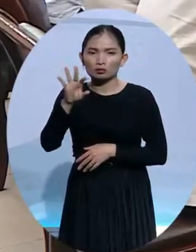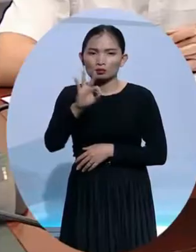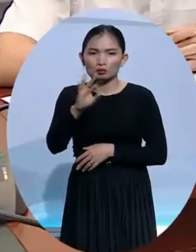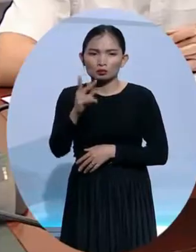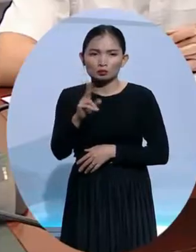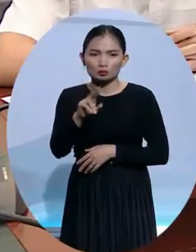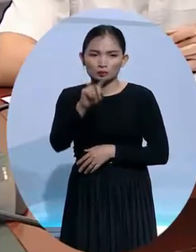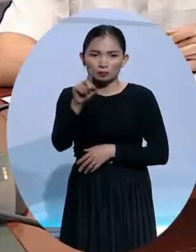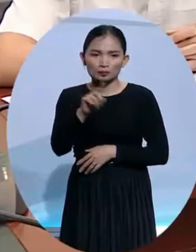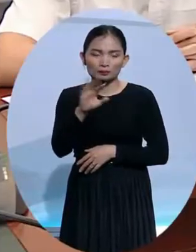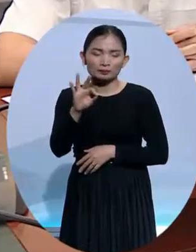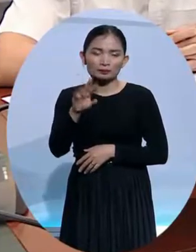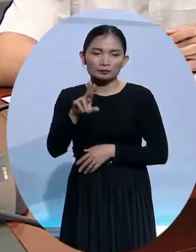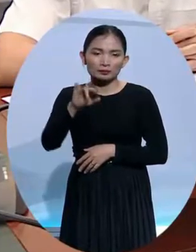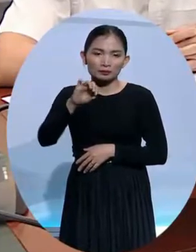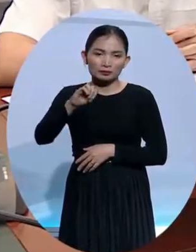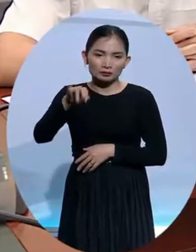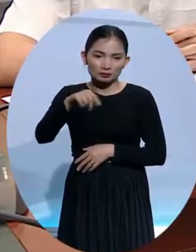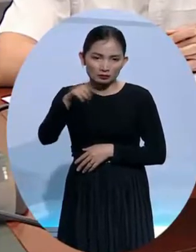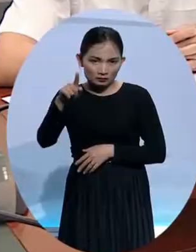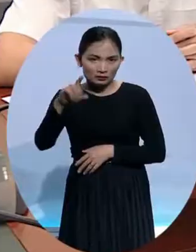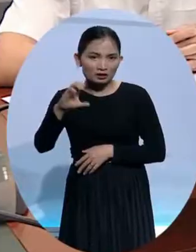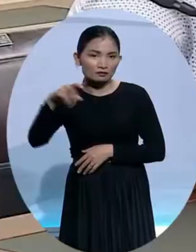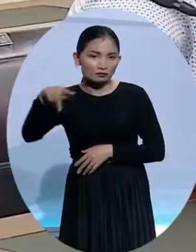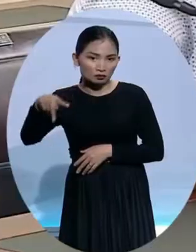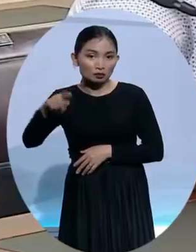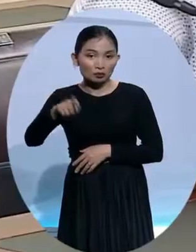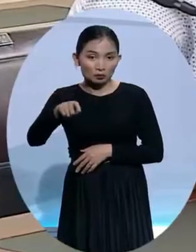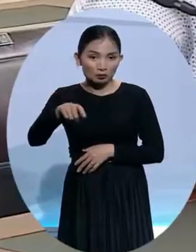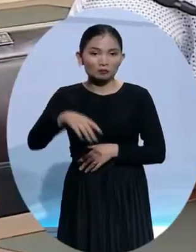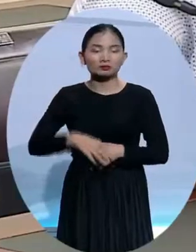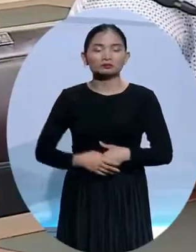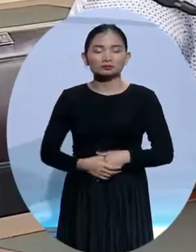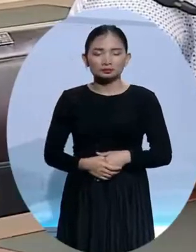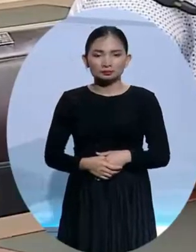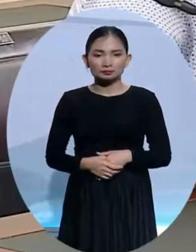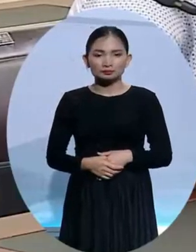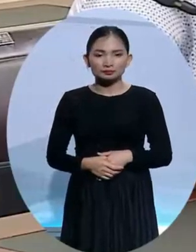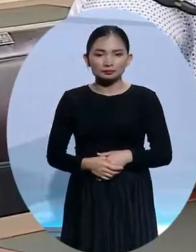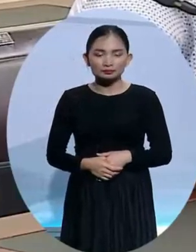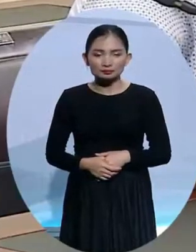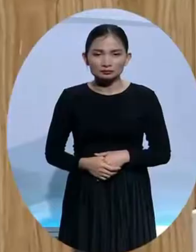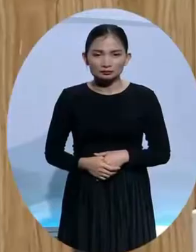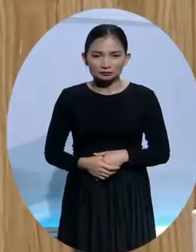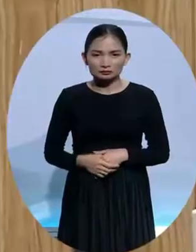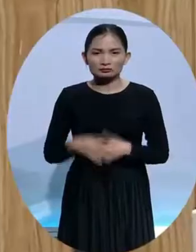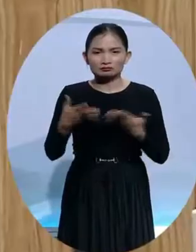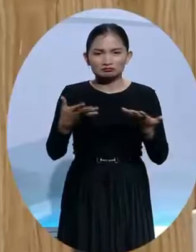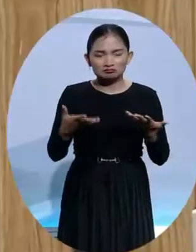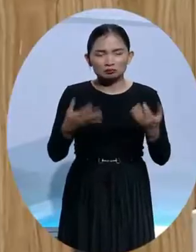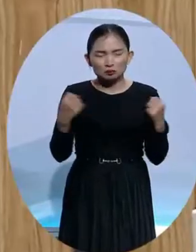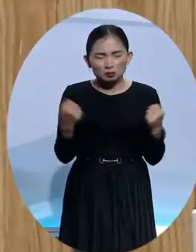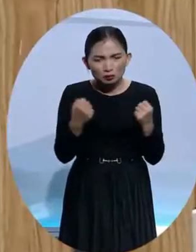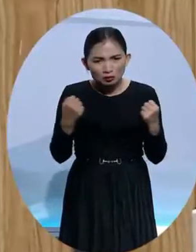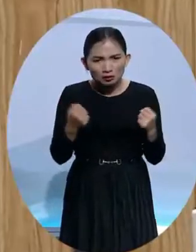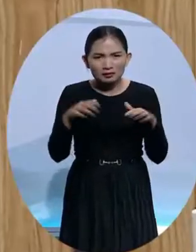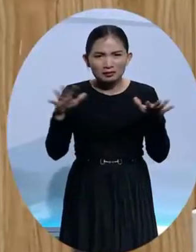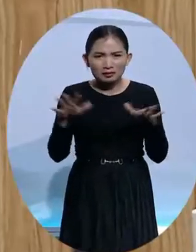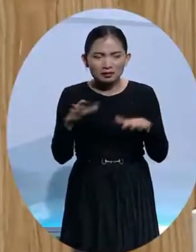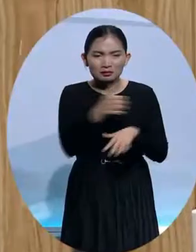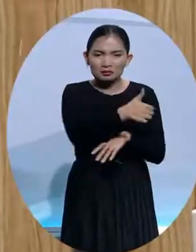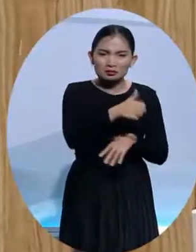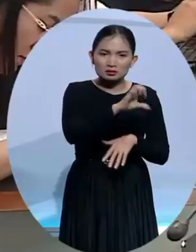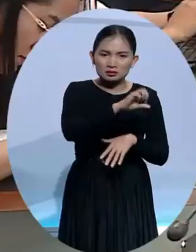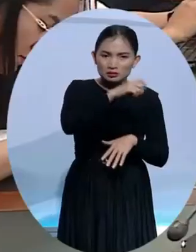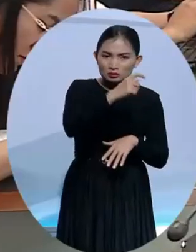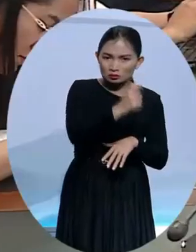sẽ cố gắng điều chỉnh tốc độ tăng trưởng khâu sản xuất phù hợp với nhu cầu thị trường, hài hòa lợi ích giữa người sản xuất và người tiêu dùng, không ảnh hưởng tới